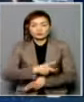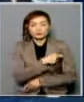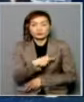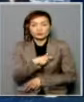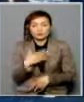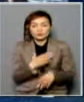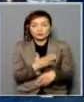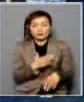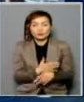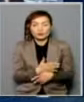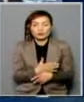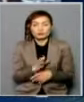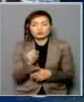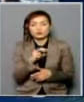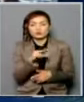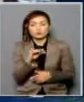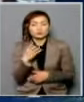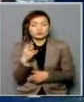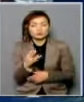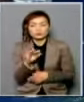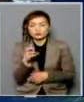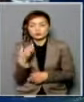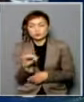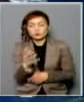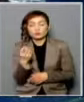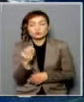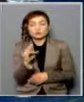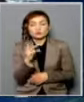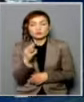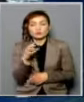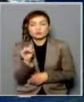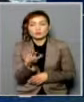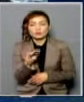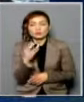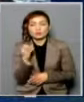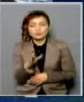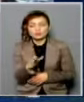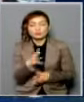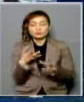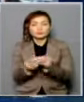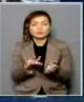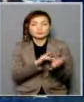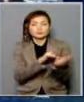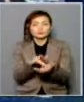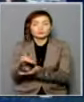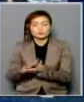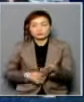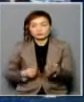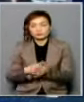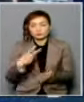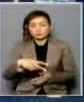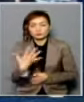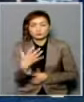мажилиса парламента солим жанна появлюсь инвайт органов и нурлыбек хозяев их командировка в области продлится до